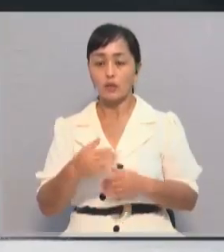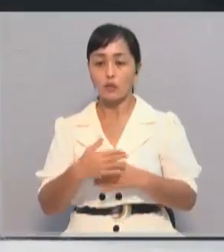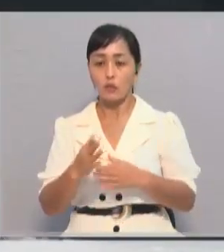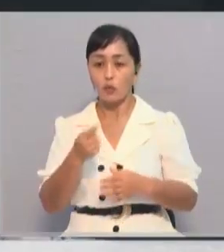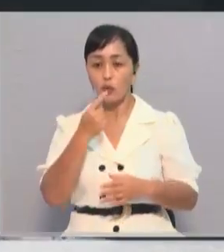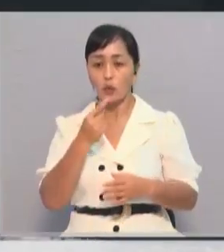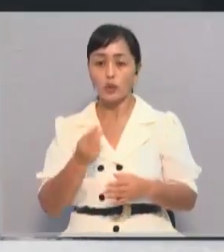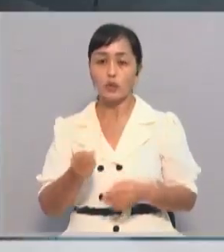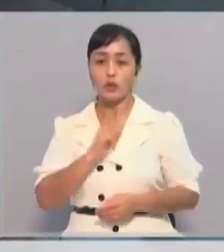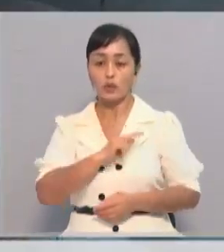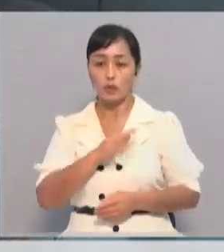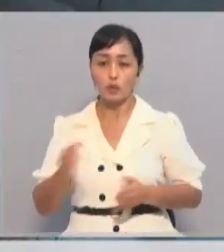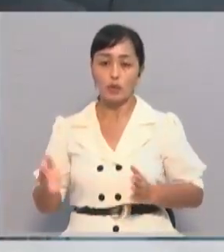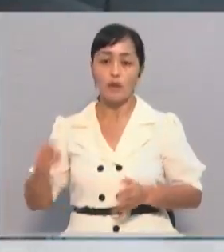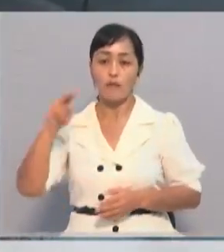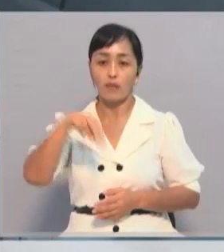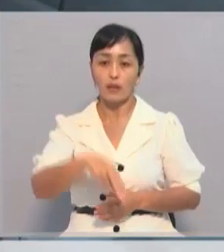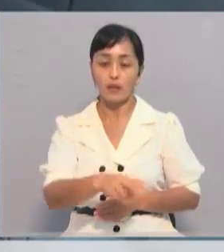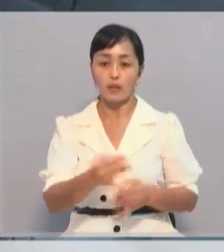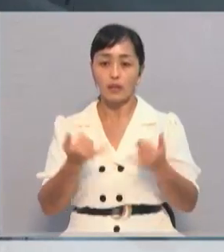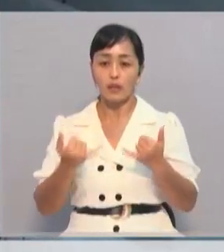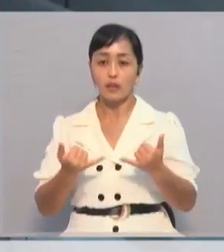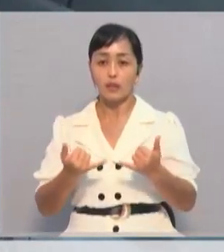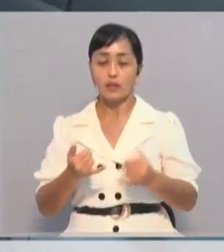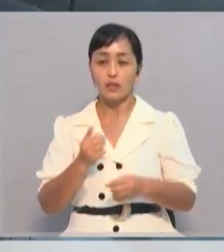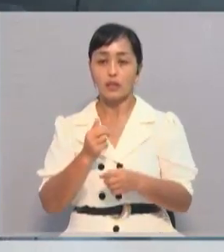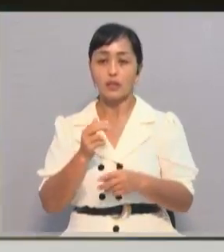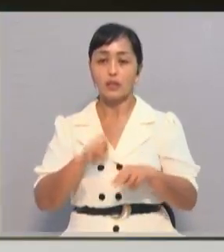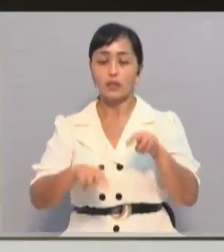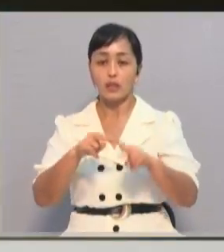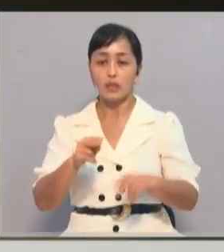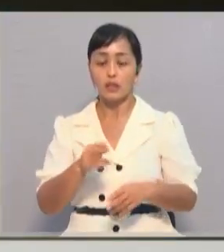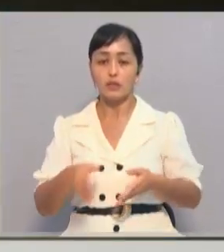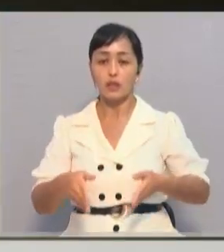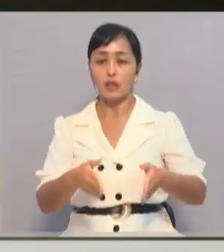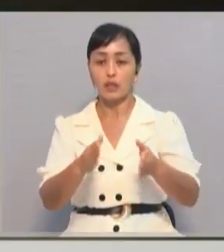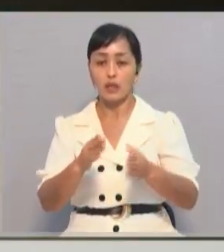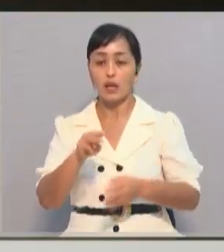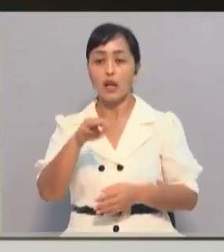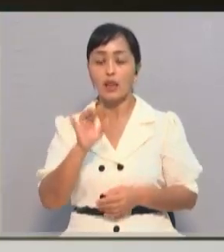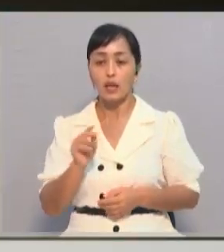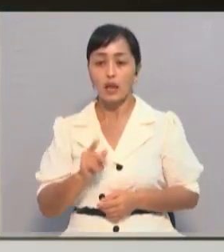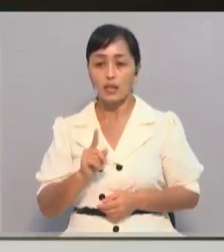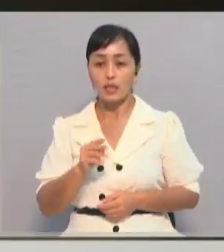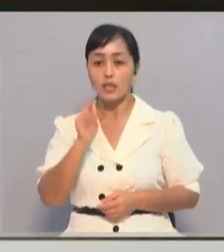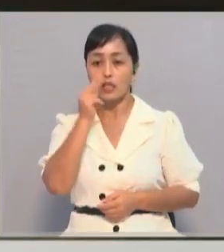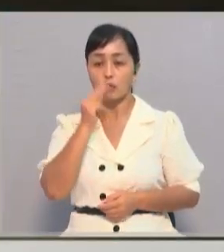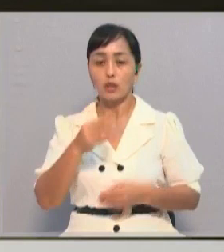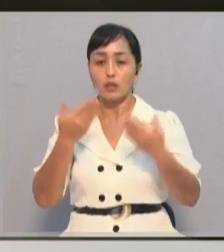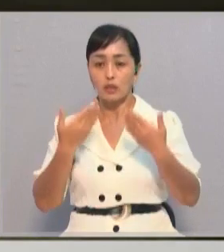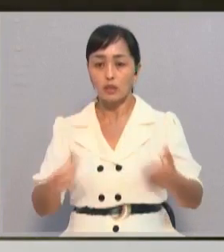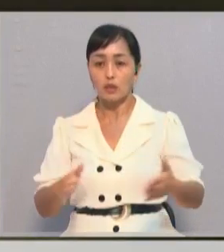тоннелю протяженностью 4 километра. Что касается строительства тоннеля, то в направлении Тарас-Шимкент полностью